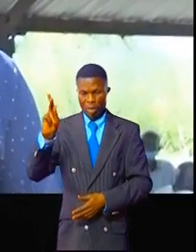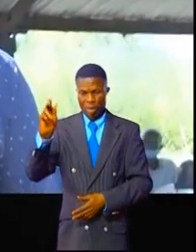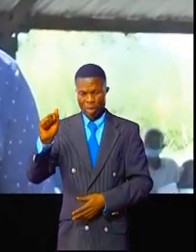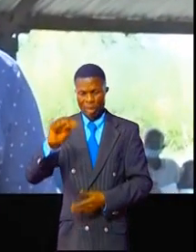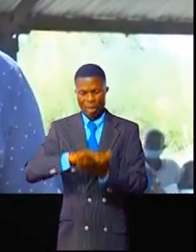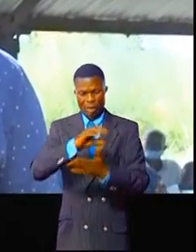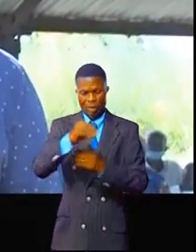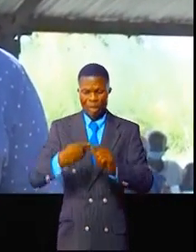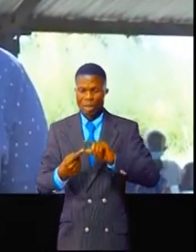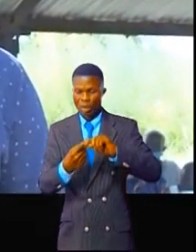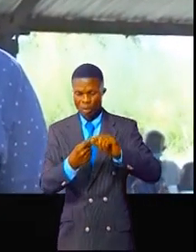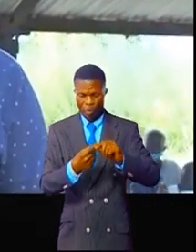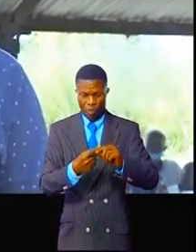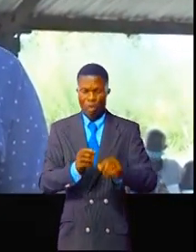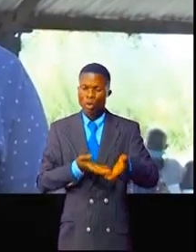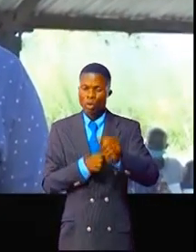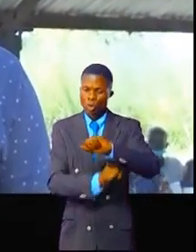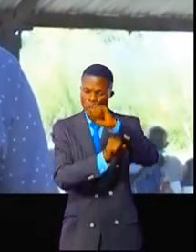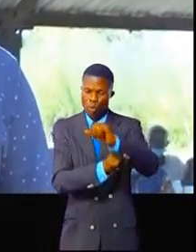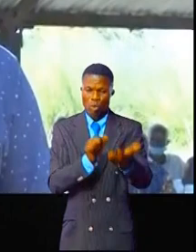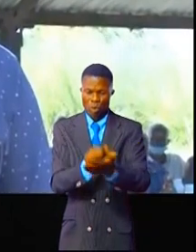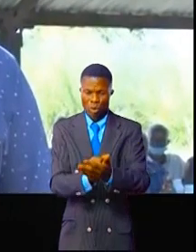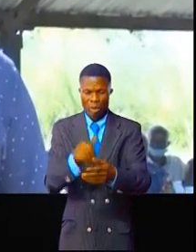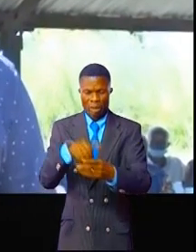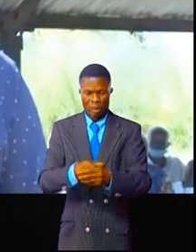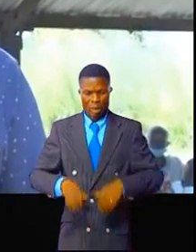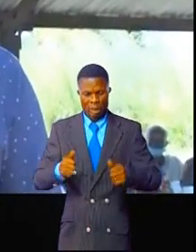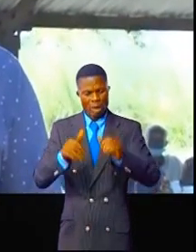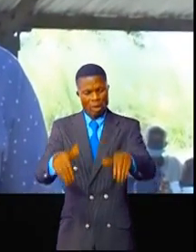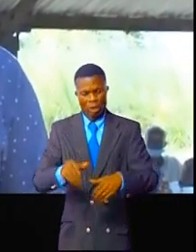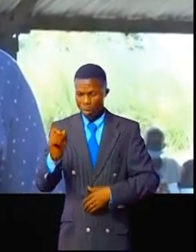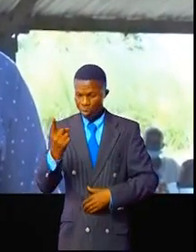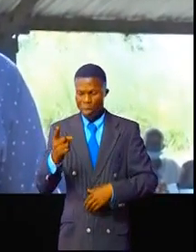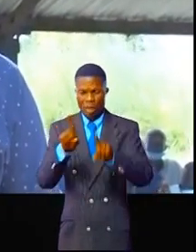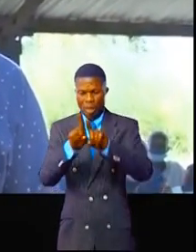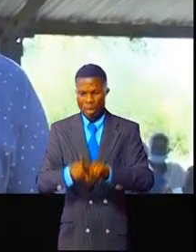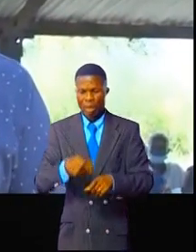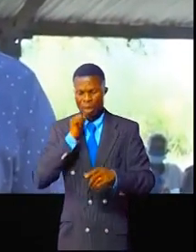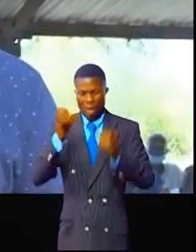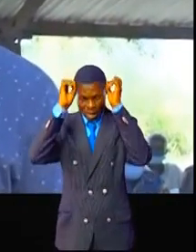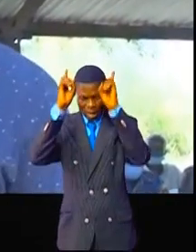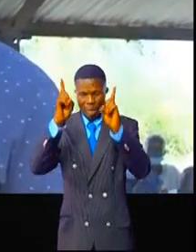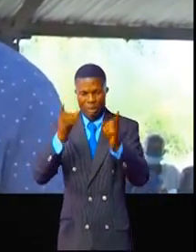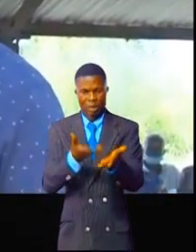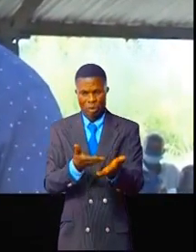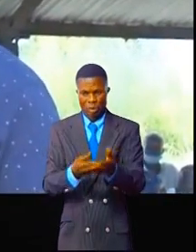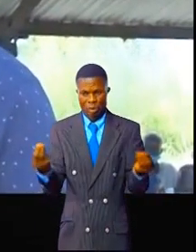parce que nous allons l'appuyer non seulement dans l'agriculture les également dans l'éducation